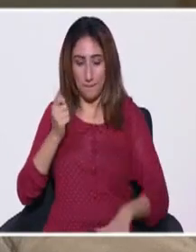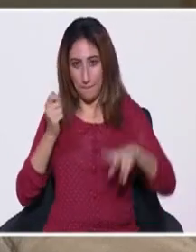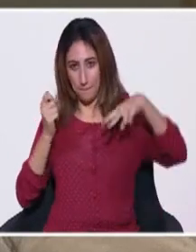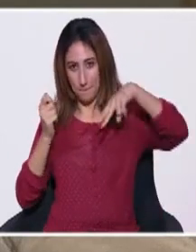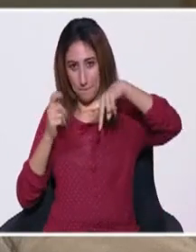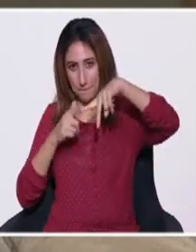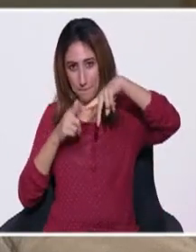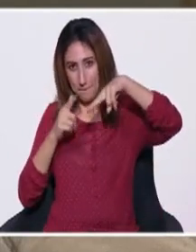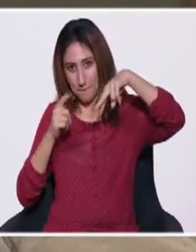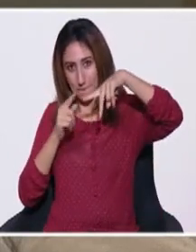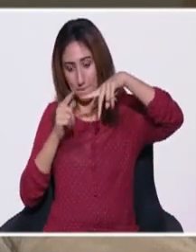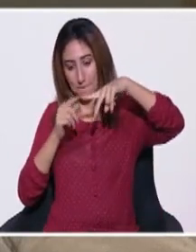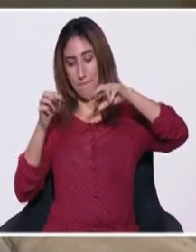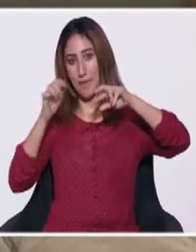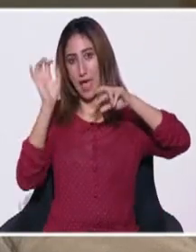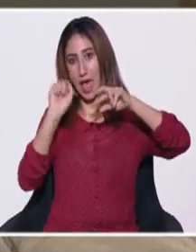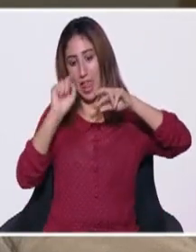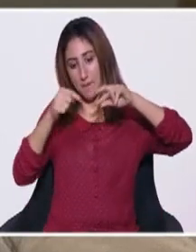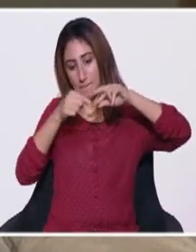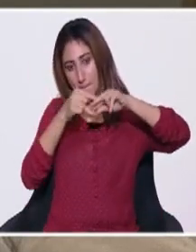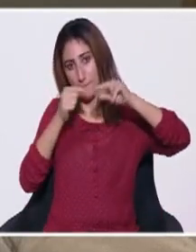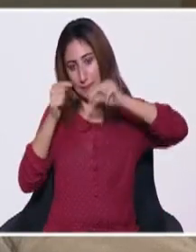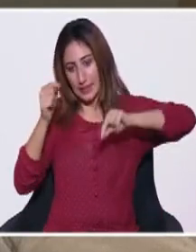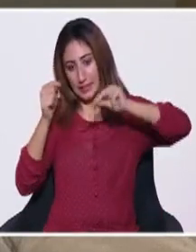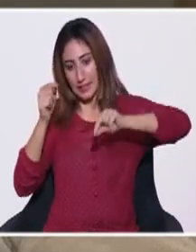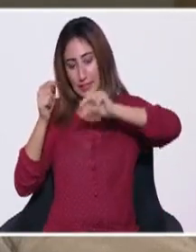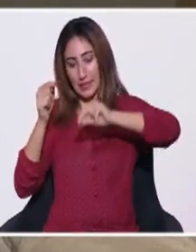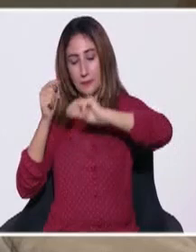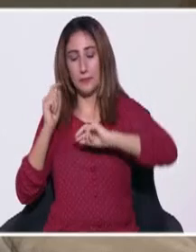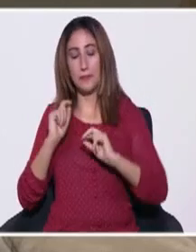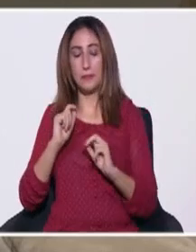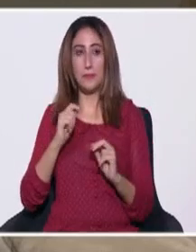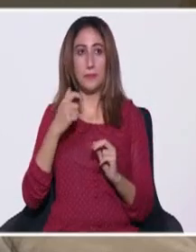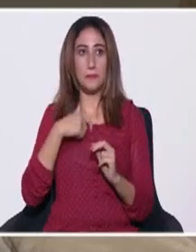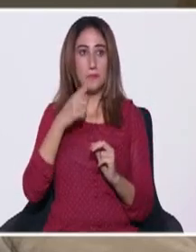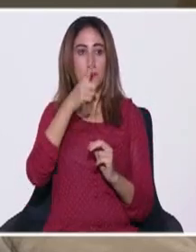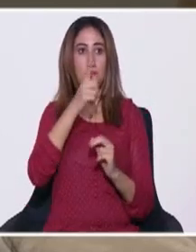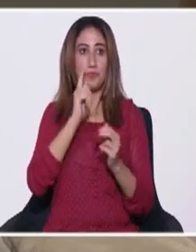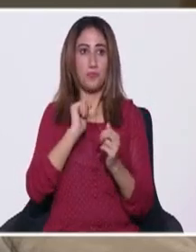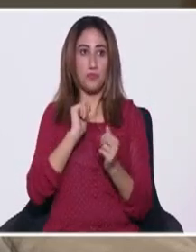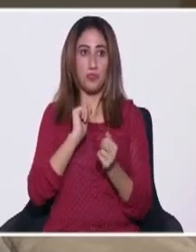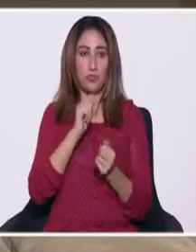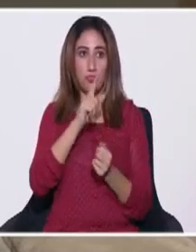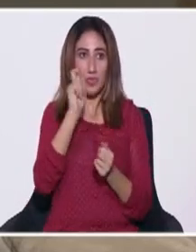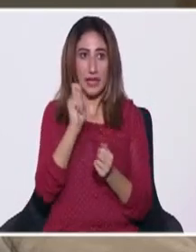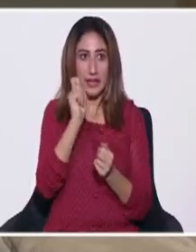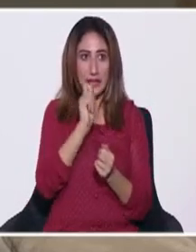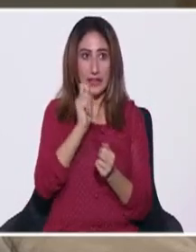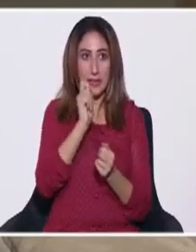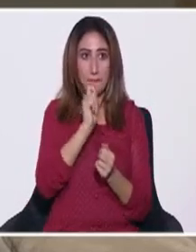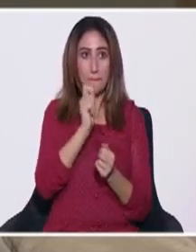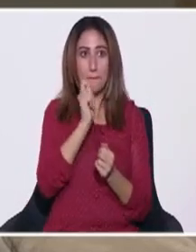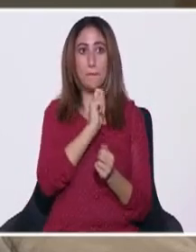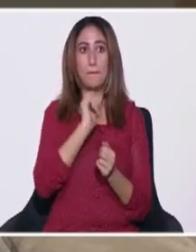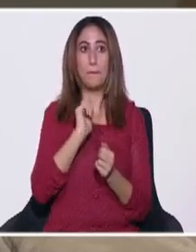والدي إن أنا أكتب برجلي، فكتبت برجلي ودخلت المدرسة. قالوا لا ده ما يقبلش وللأسف يعني، وكان في قرار